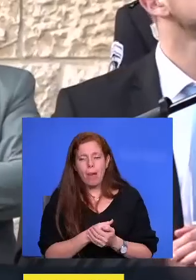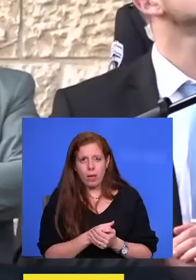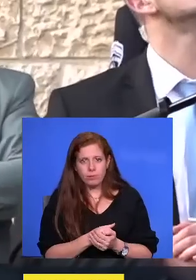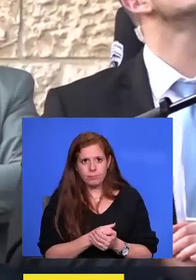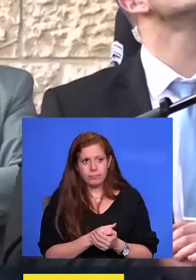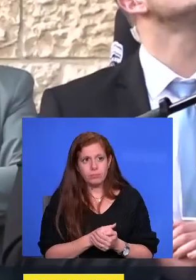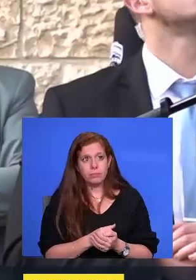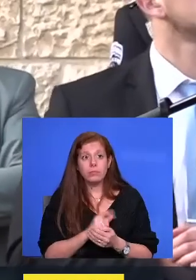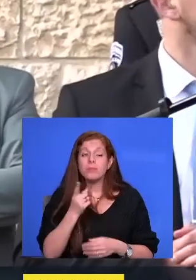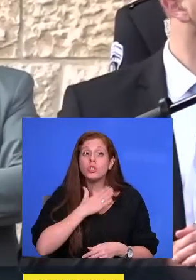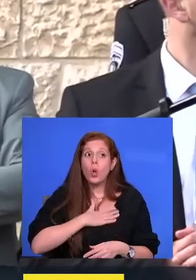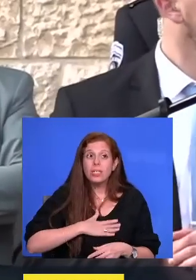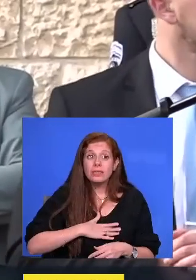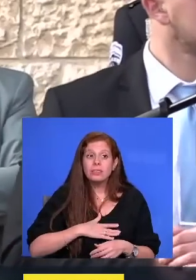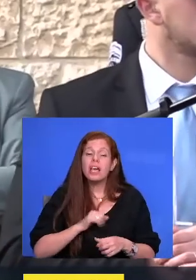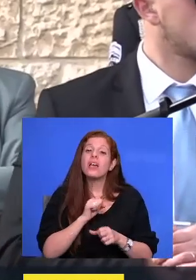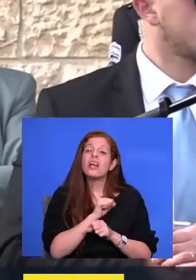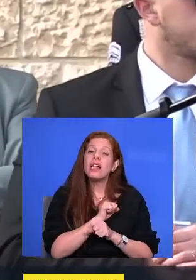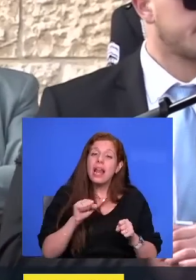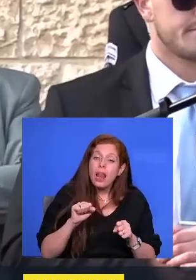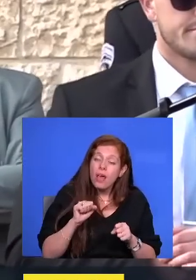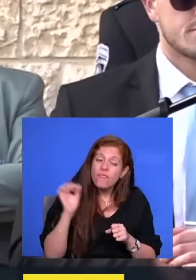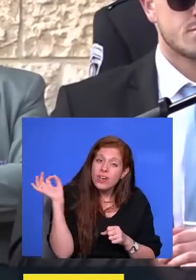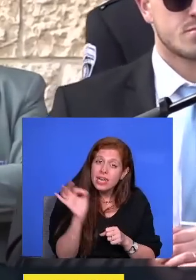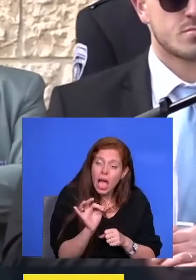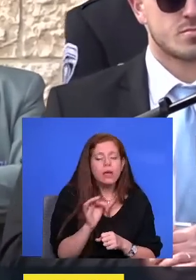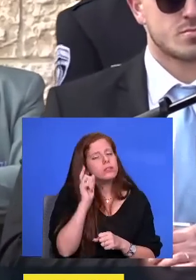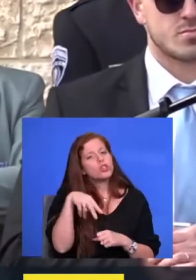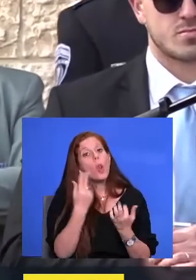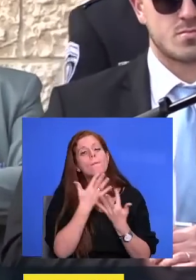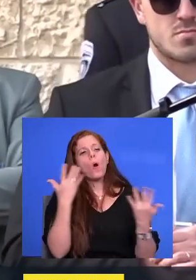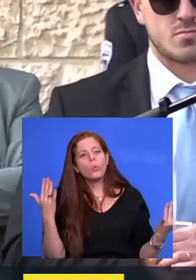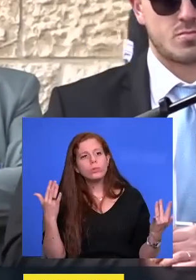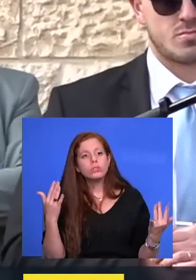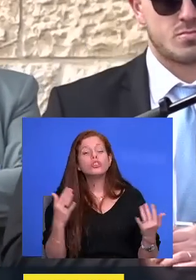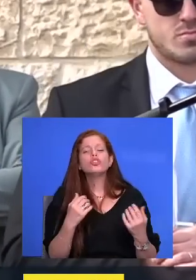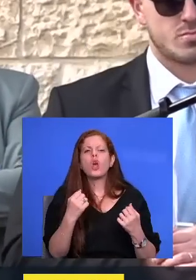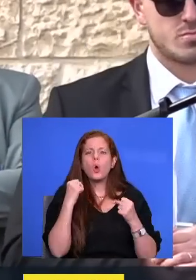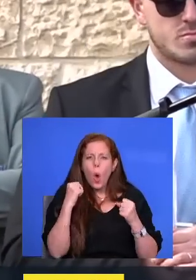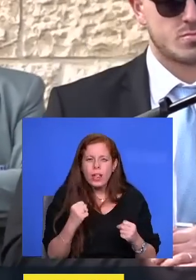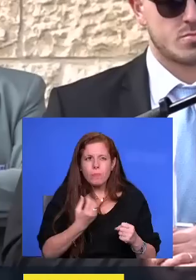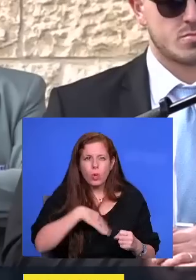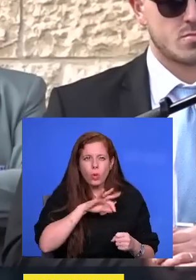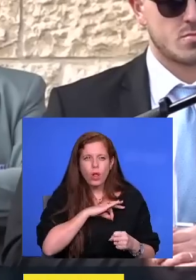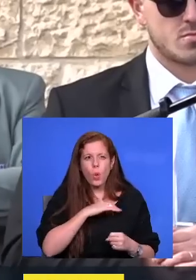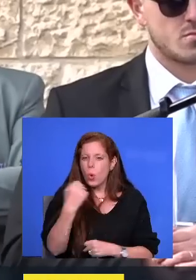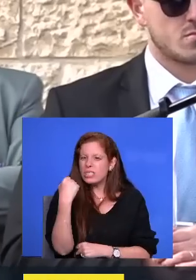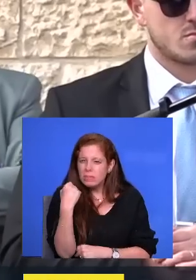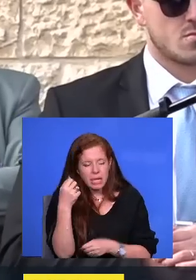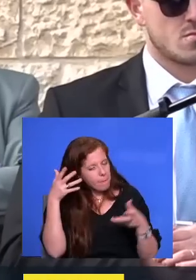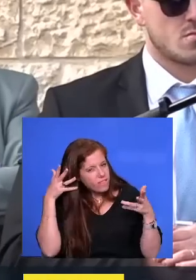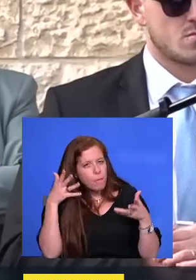מי שרוצה לפגע צריך שיהיה לו ברור שהוא ימצא שכוחות הביטחון שלנו עוצמתיים